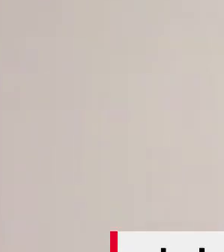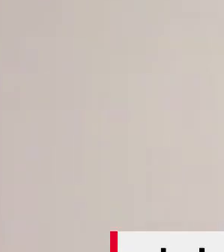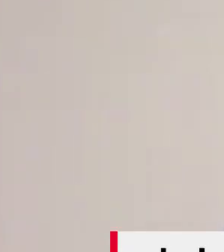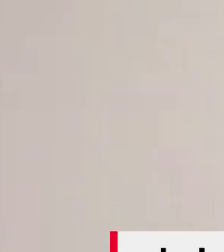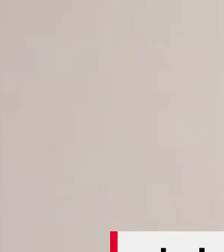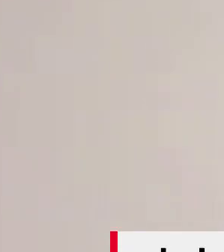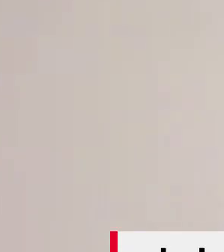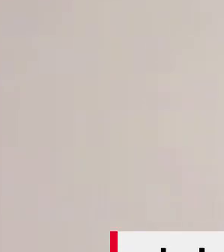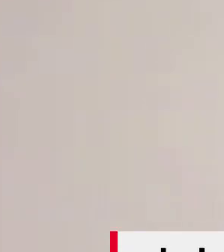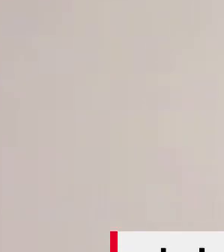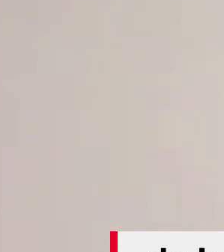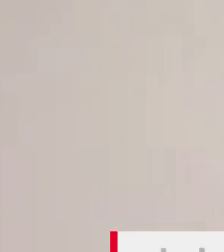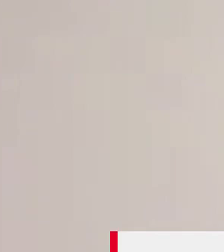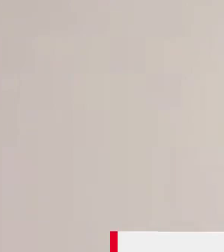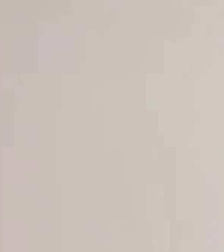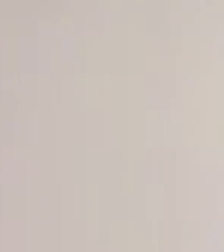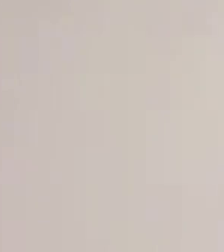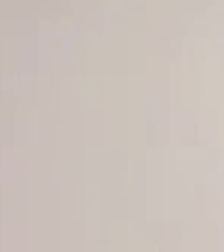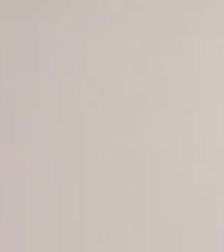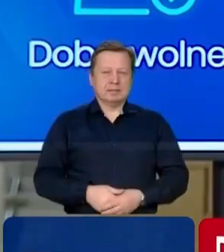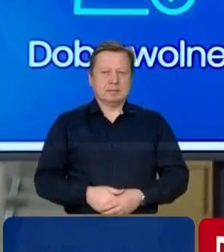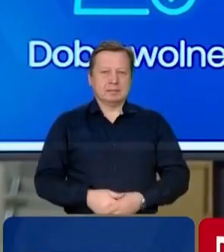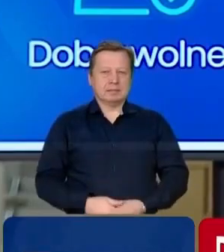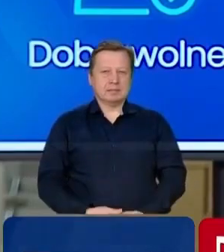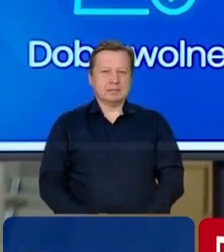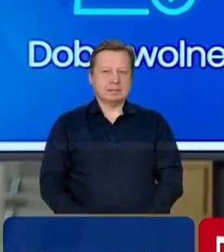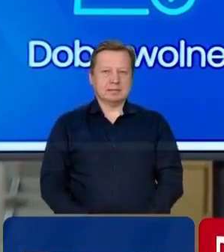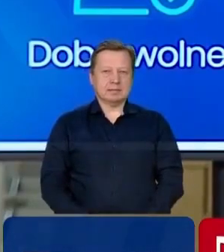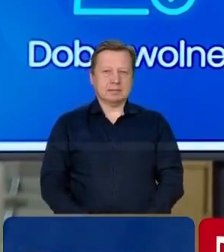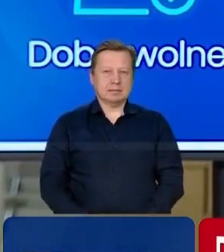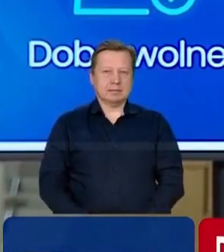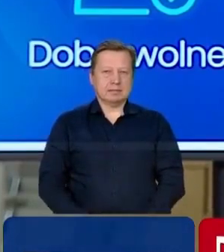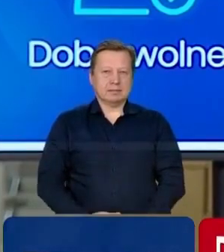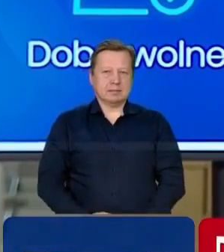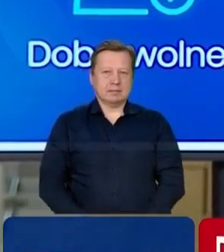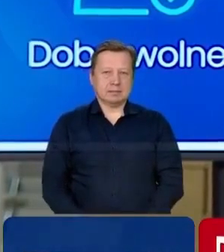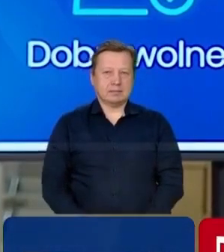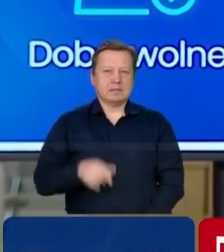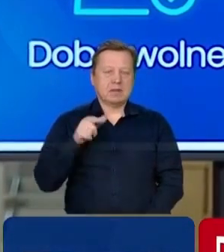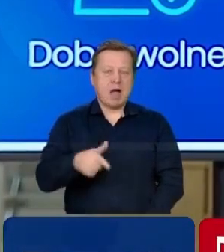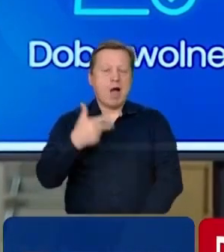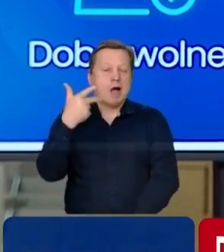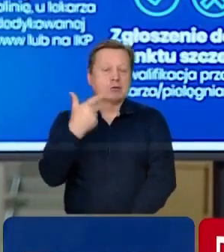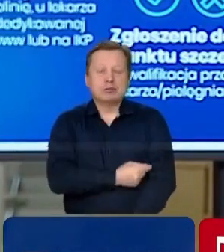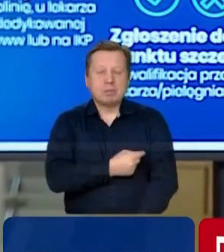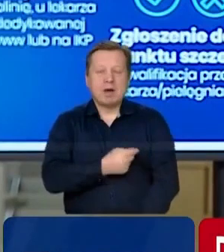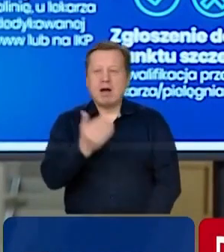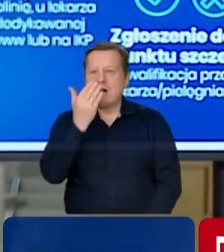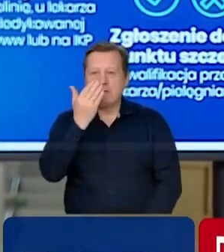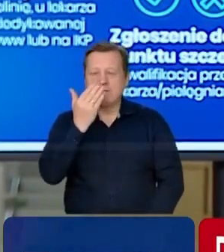dotyczących programu szczepień stawianych sobie przez rząd, zgodnie z którą, według zapewnień kancelarii premiera, szczepionki mają być